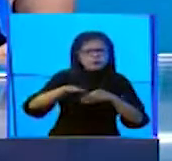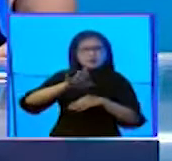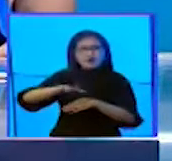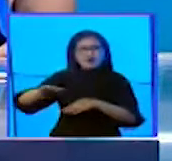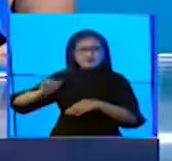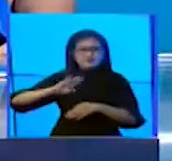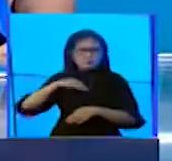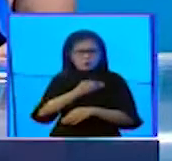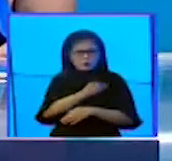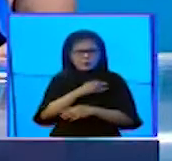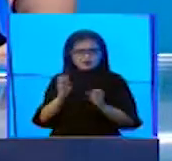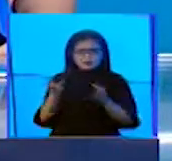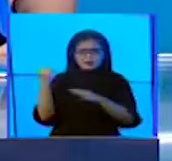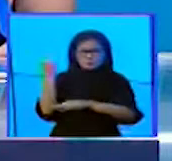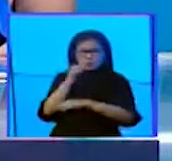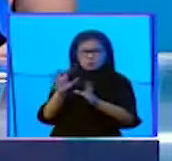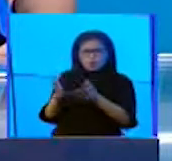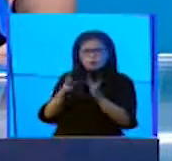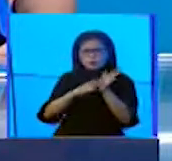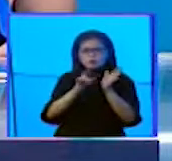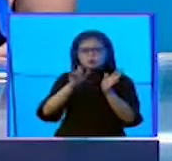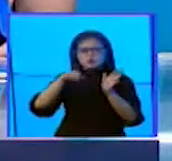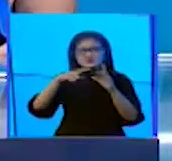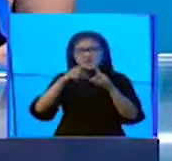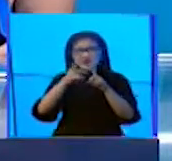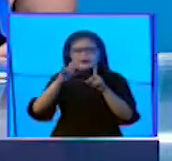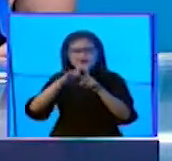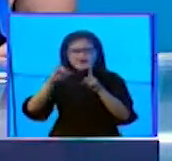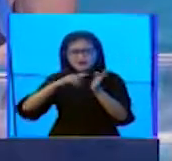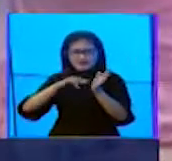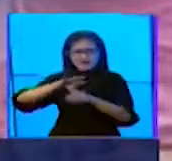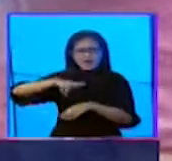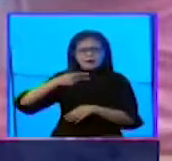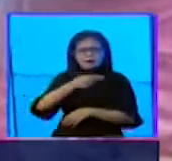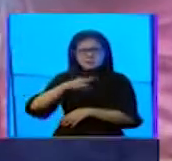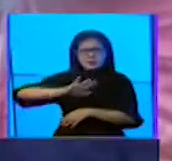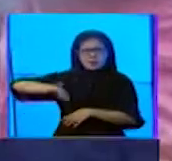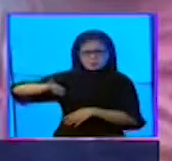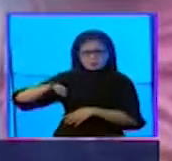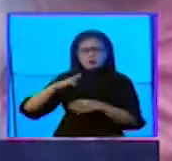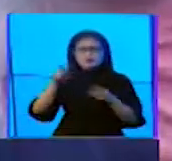pelaku yang diduga kelompok mujahidin Indonesia timur mit0 melakukan pembunuhan dengan cara sadis